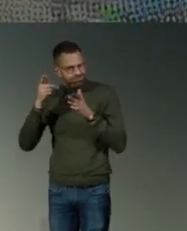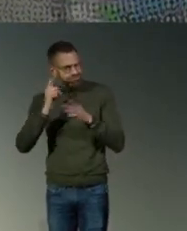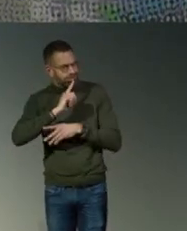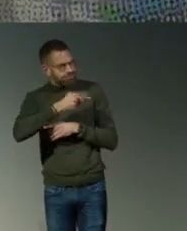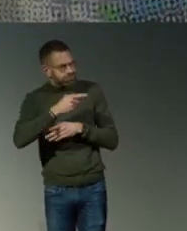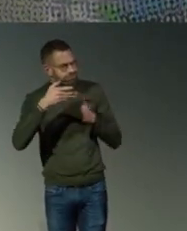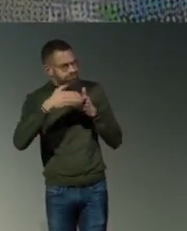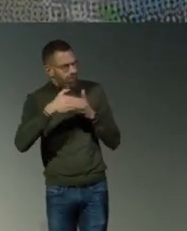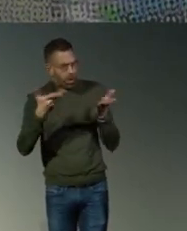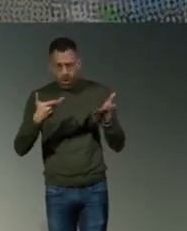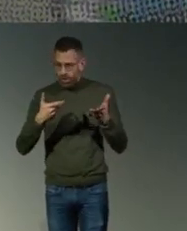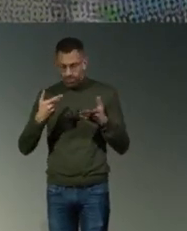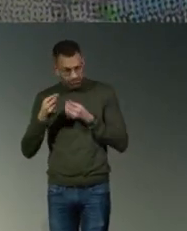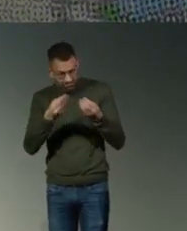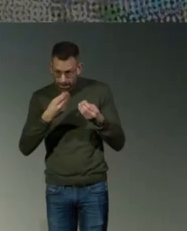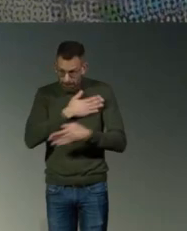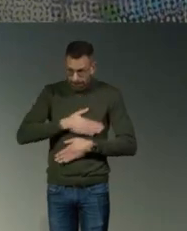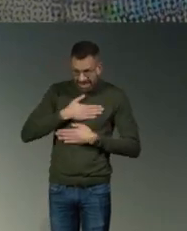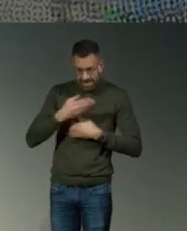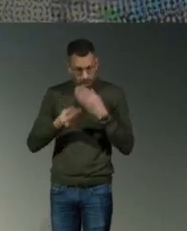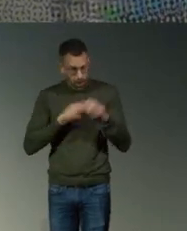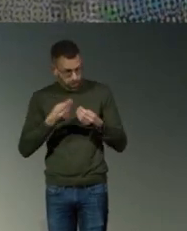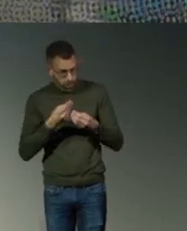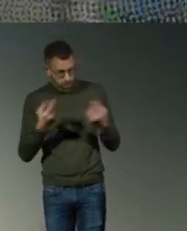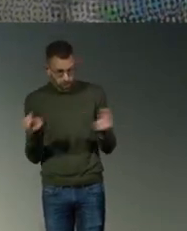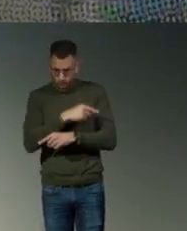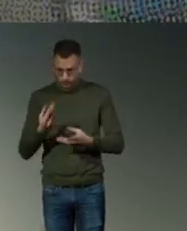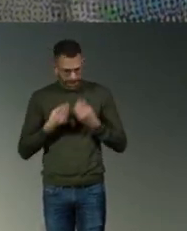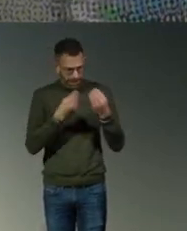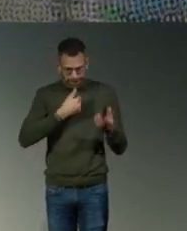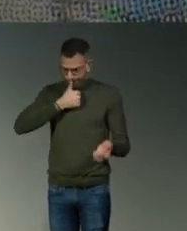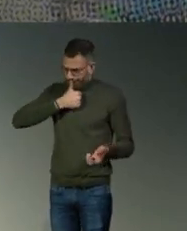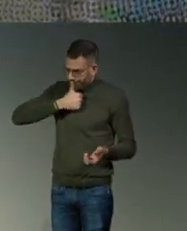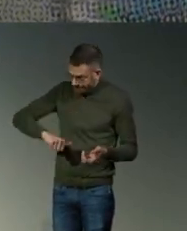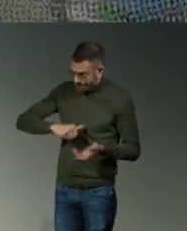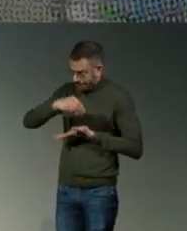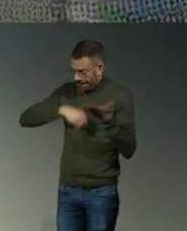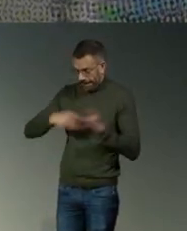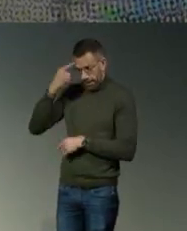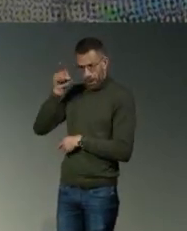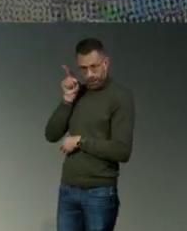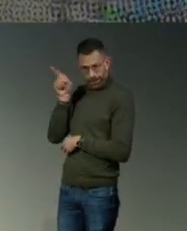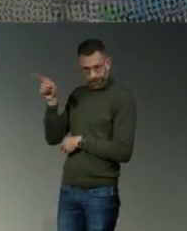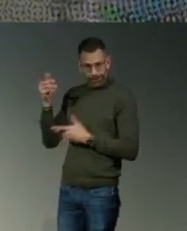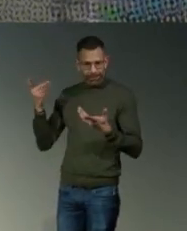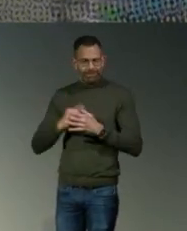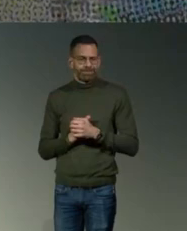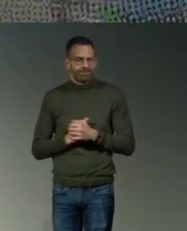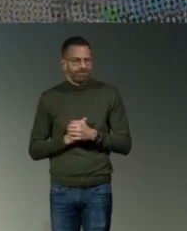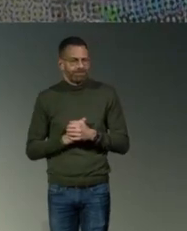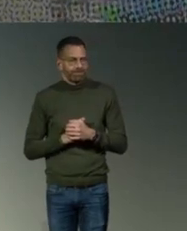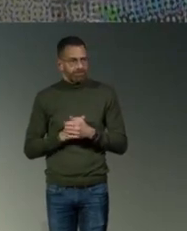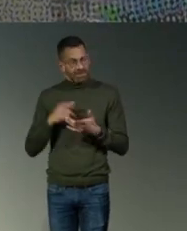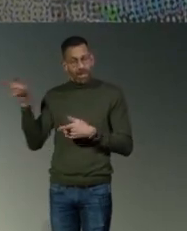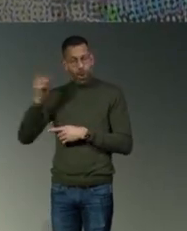au contraire le sentiment de contrainte que suscite le fait d'avoir une commande de la part de cette collection Récits d'objets du Musée